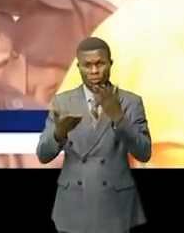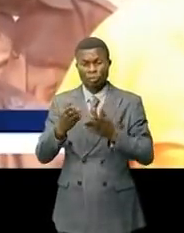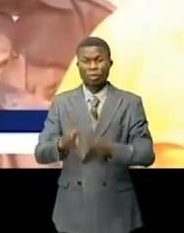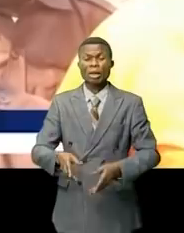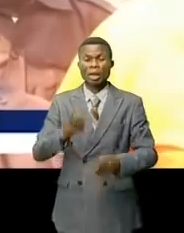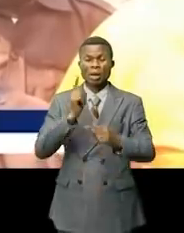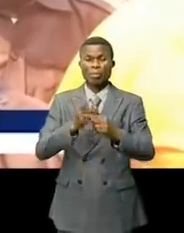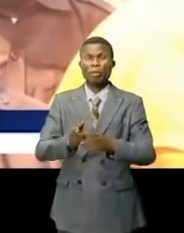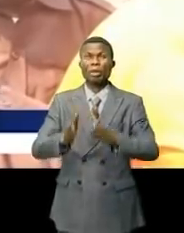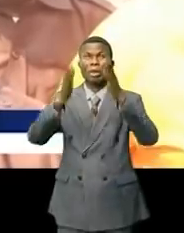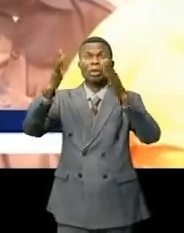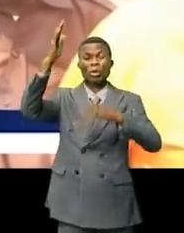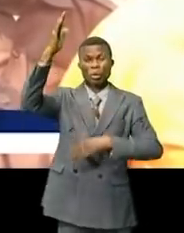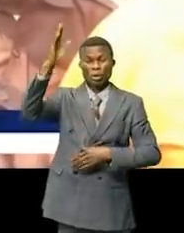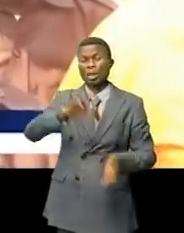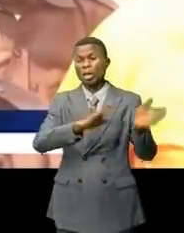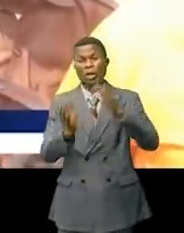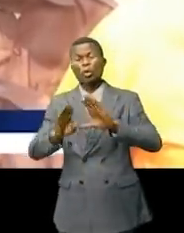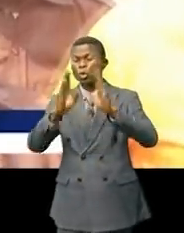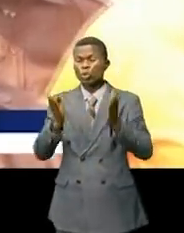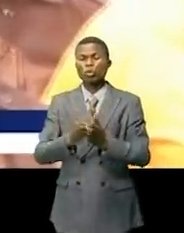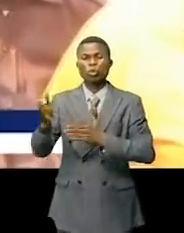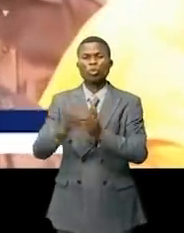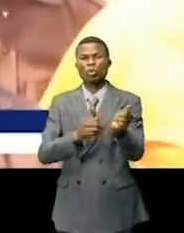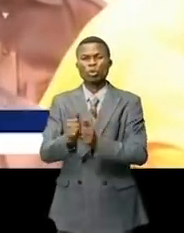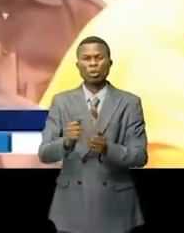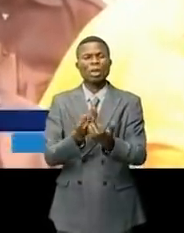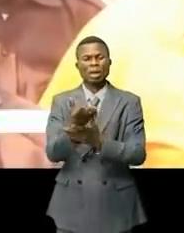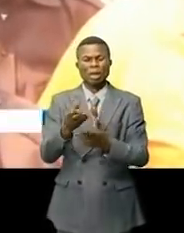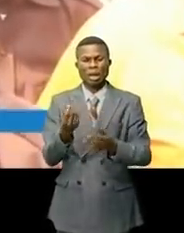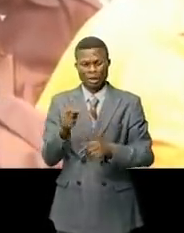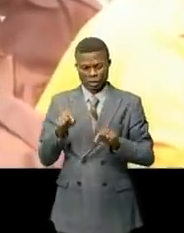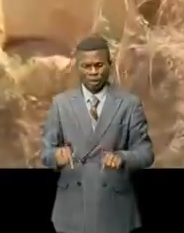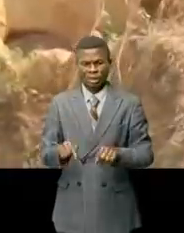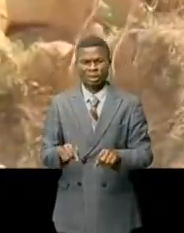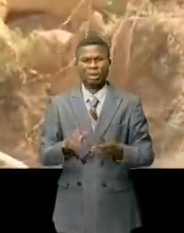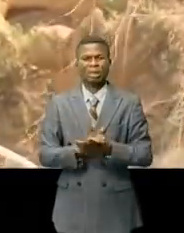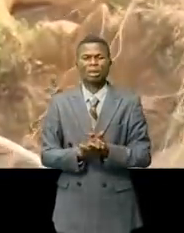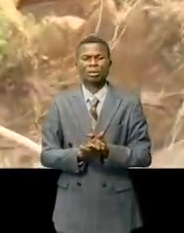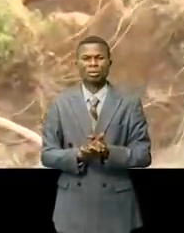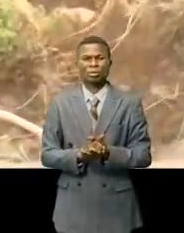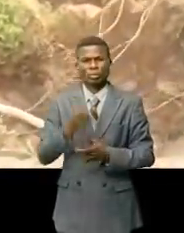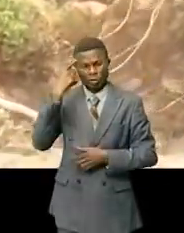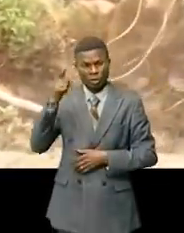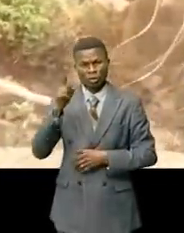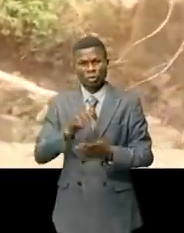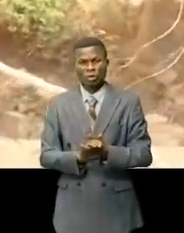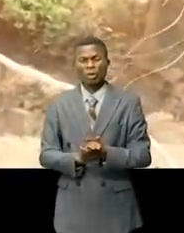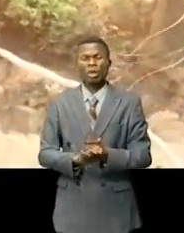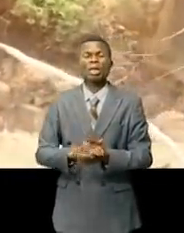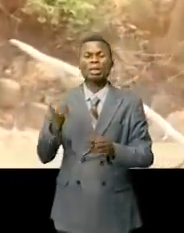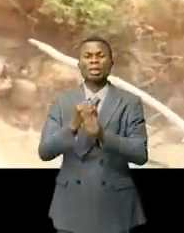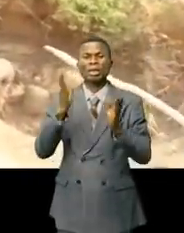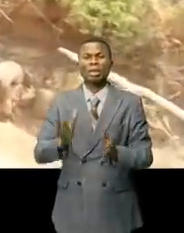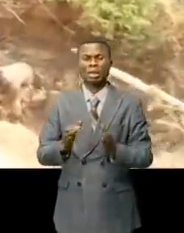donc ces gâchis tout c'est que le gouvernement a dépensé qu'on a moyens financiers quant à une essentielle d'un fi des routes ont